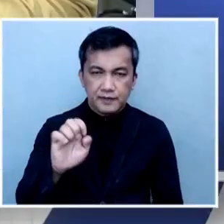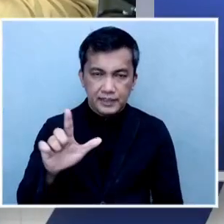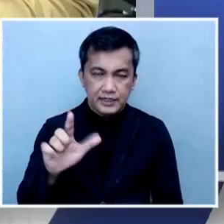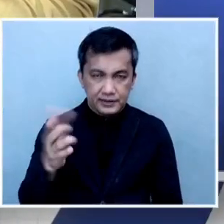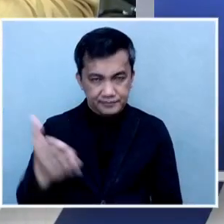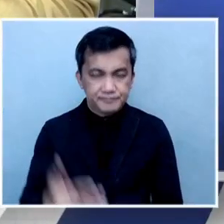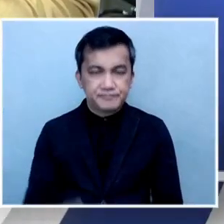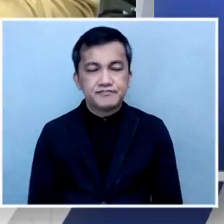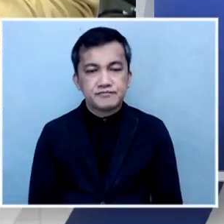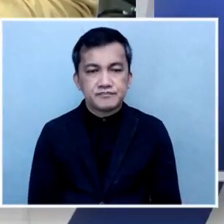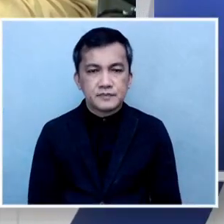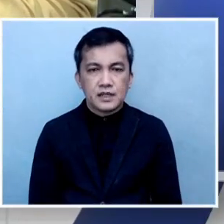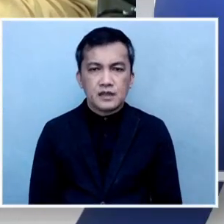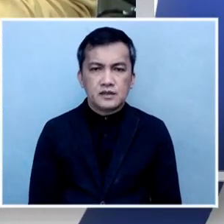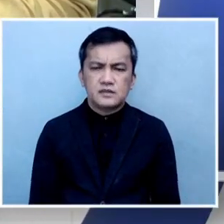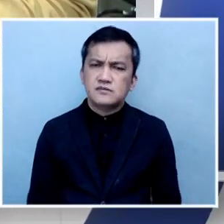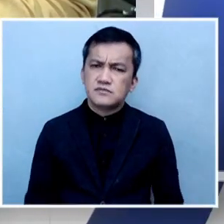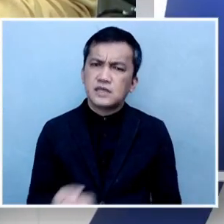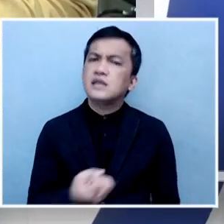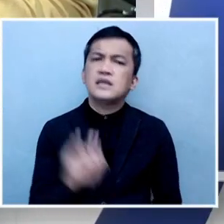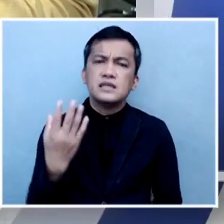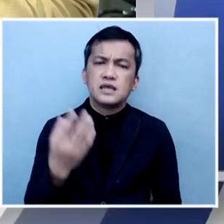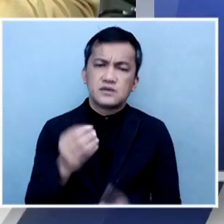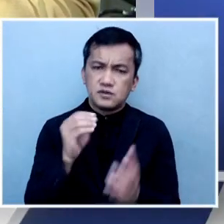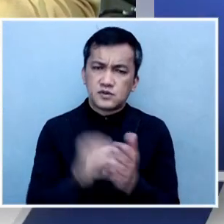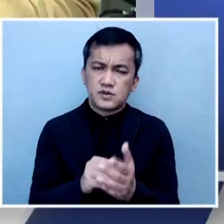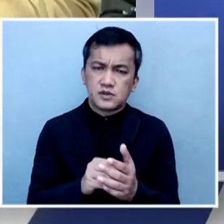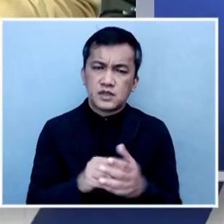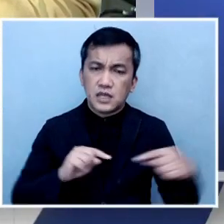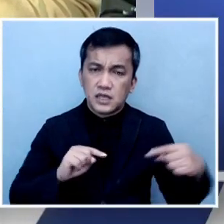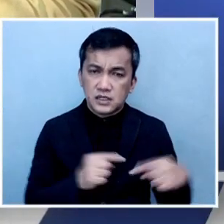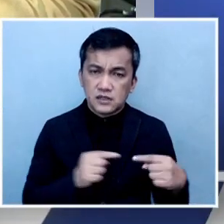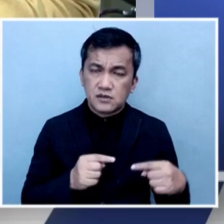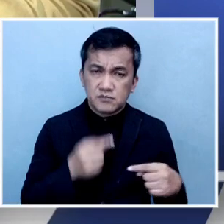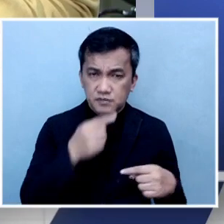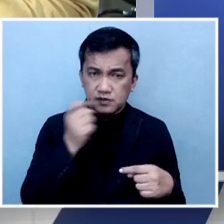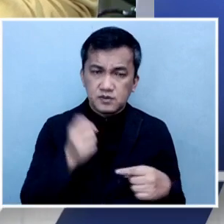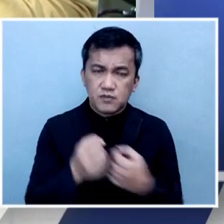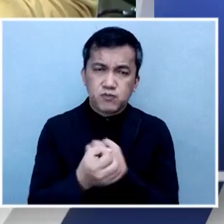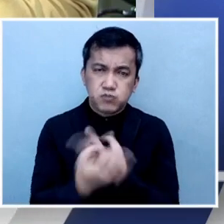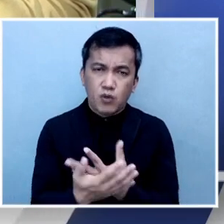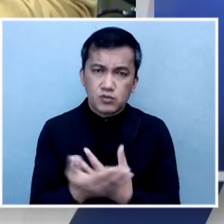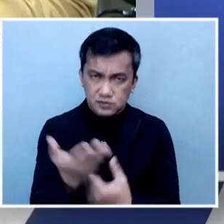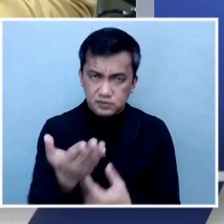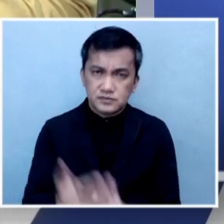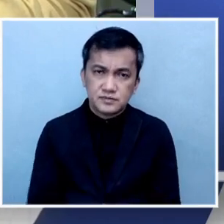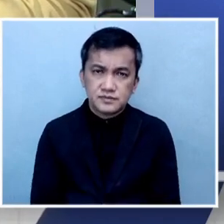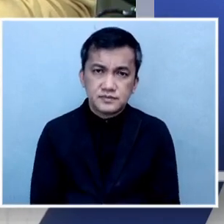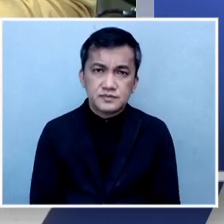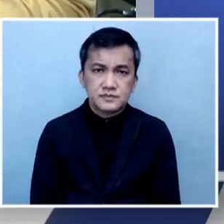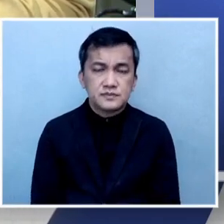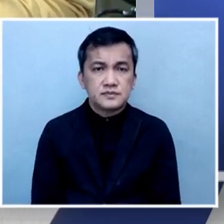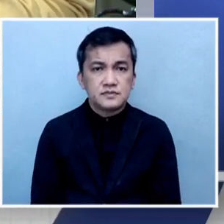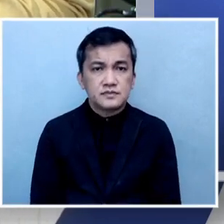Rafi, ilan na ba yung mga naitalang nasugatan dahil sa paputok diyan?